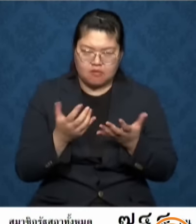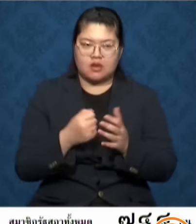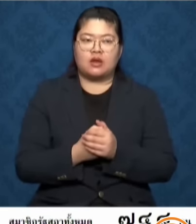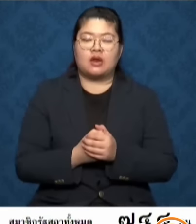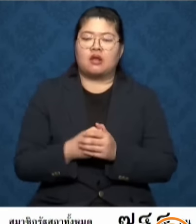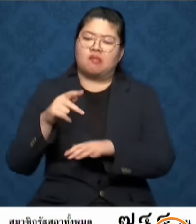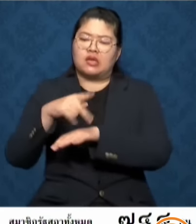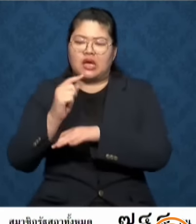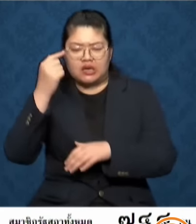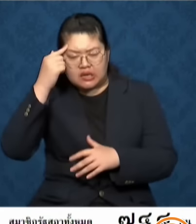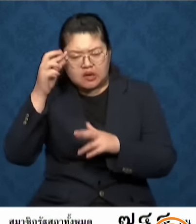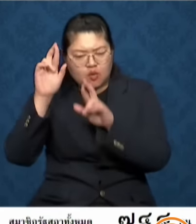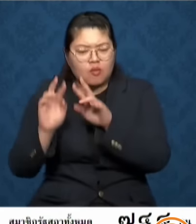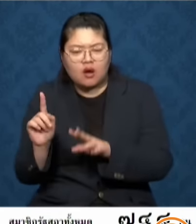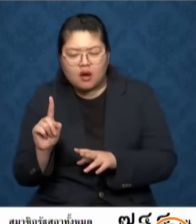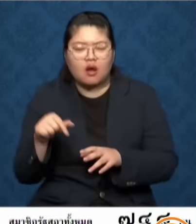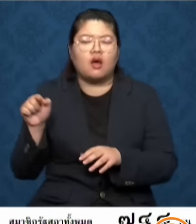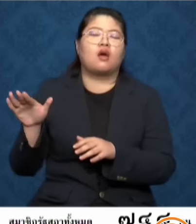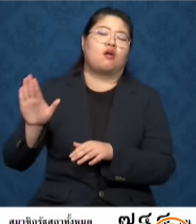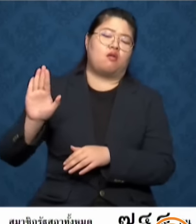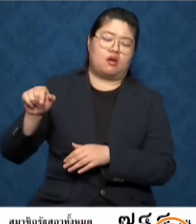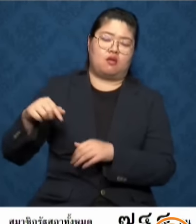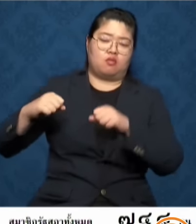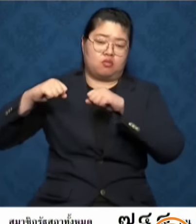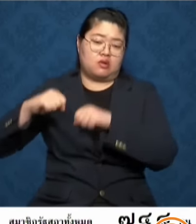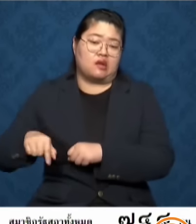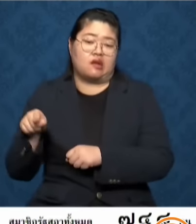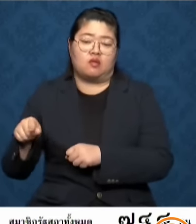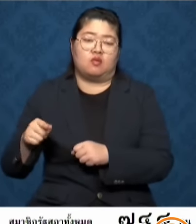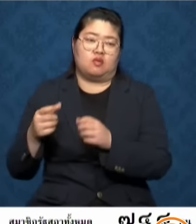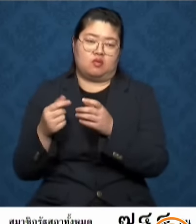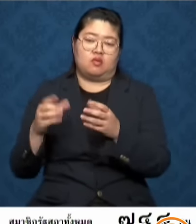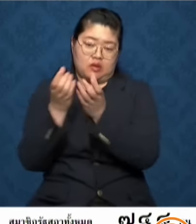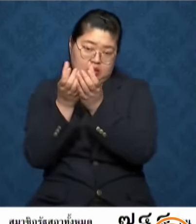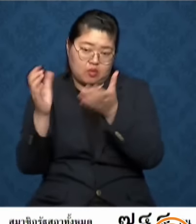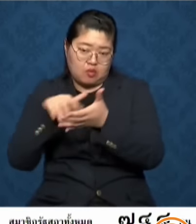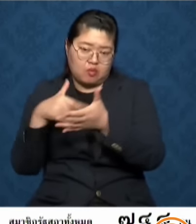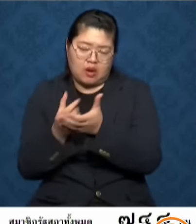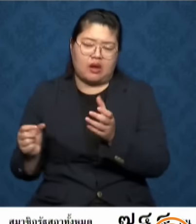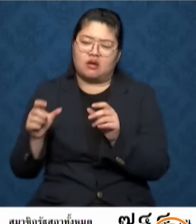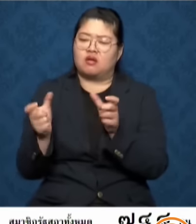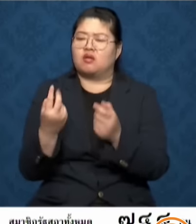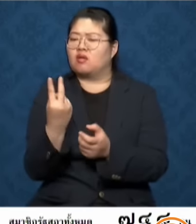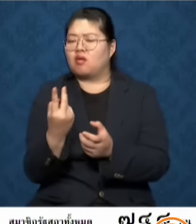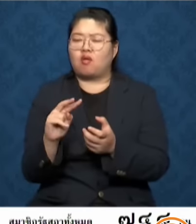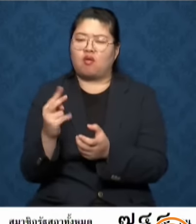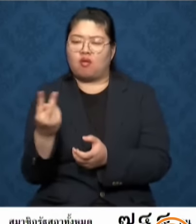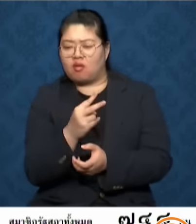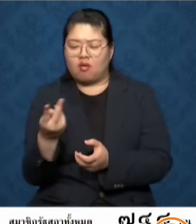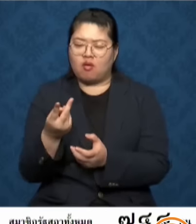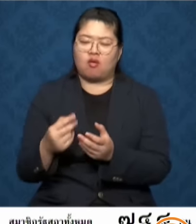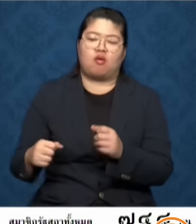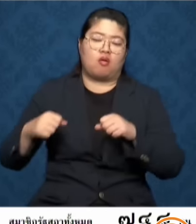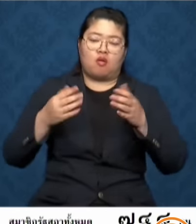วในมูลหมขธรพทรทานก็คงตัสนใจไมบัญจุร่างแก้ไขรัมนทั้สองร่างจนกว่าจะมีการทำประชามาติ